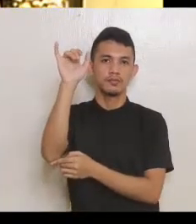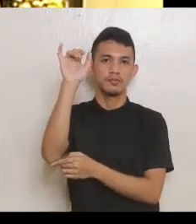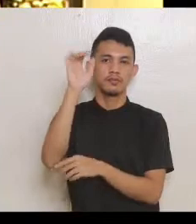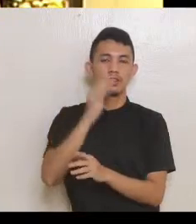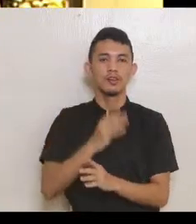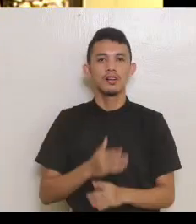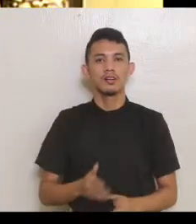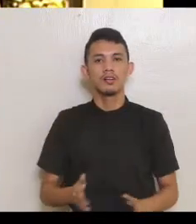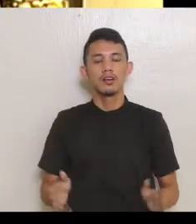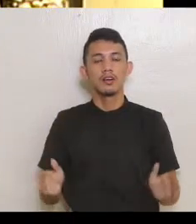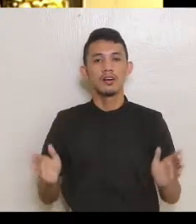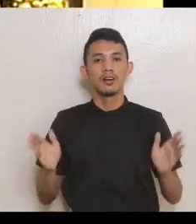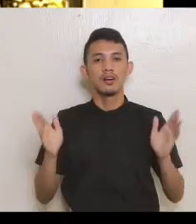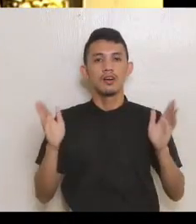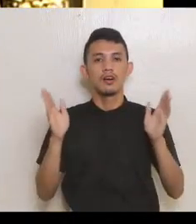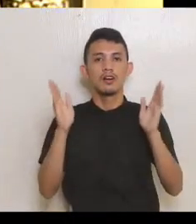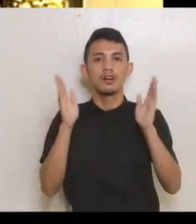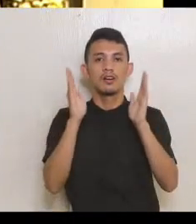kahangturan.